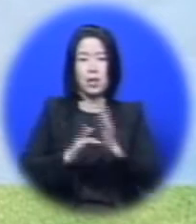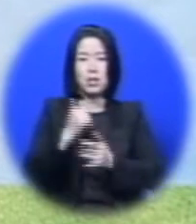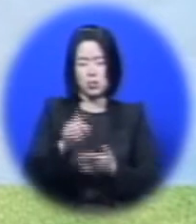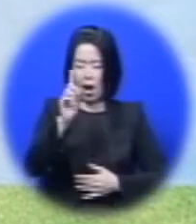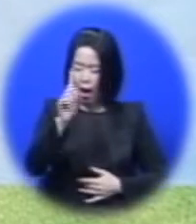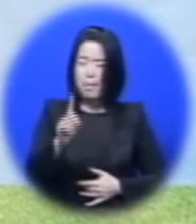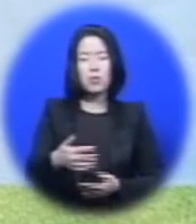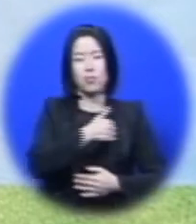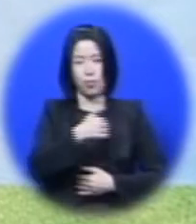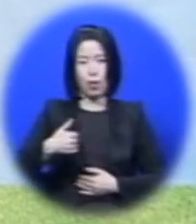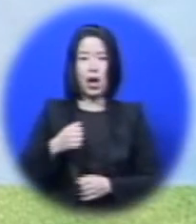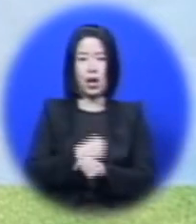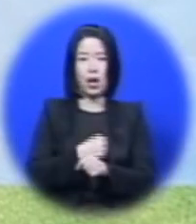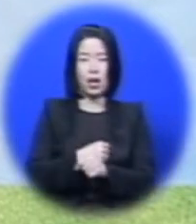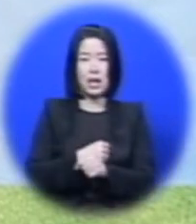분이면 충분해.